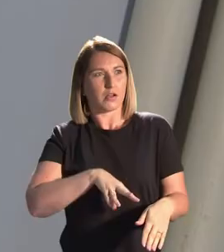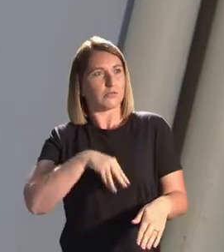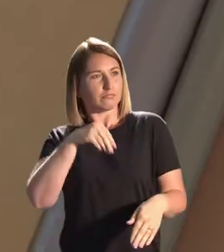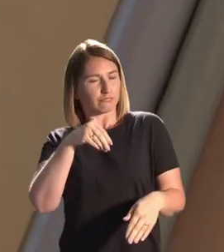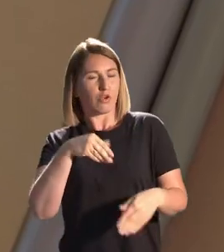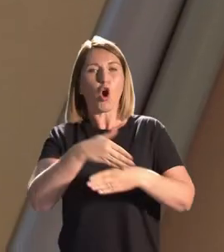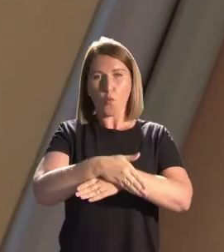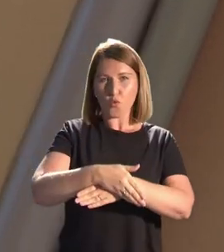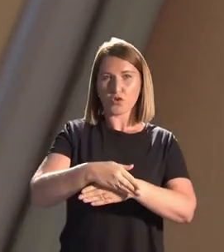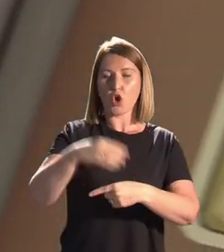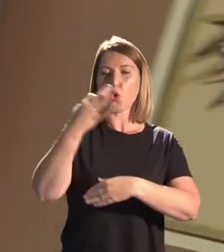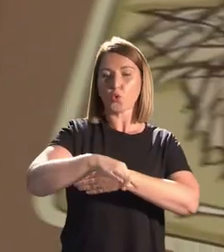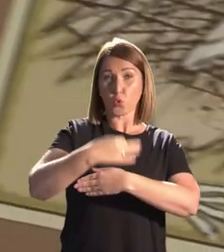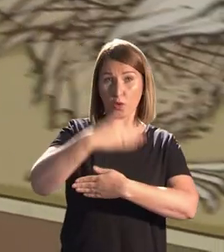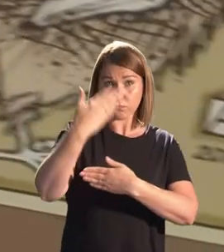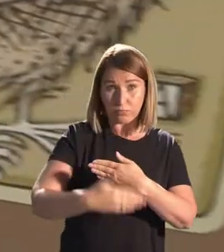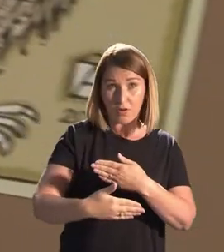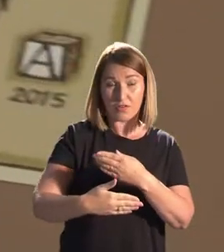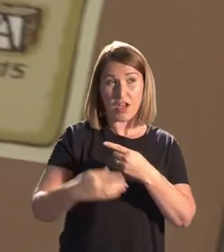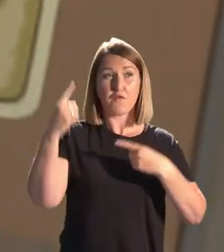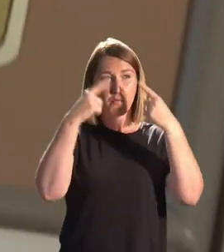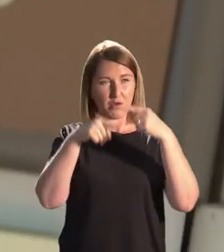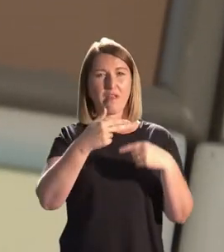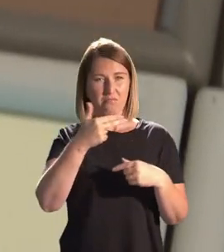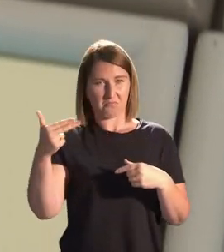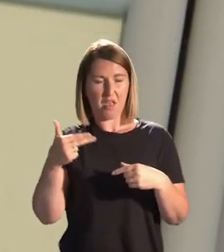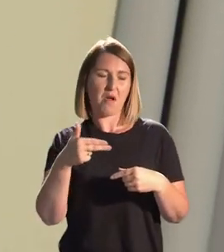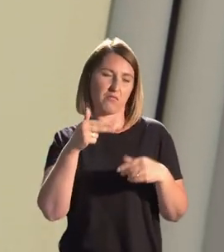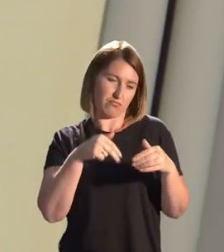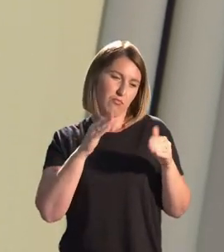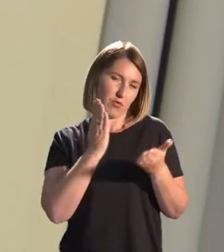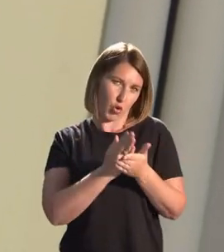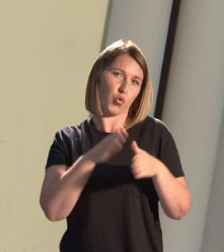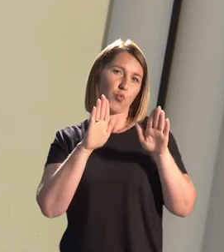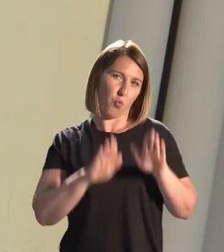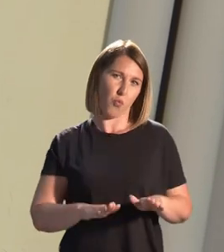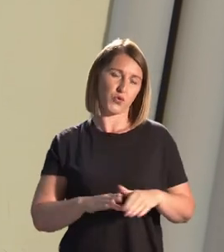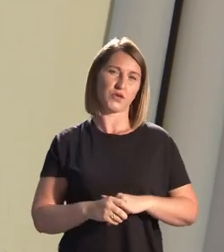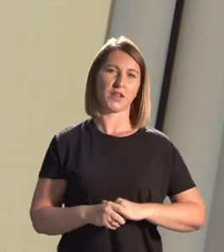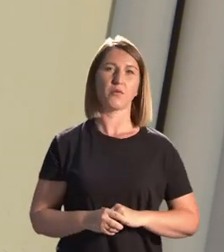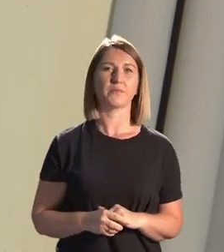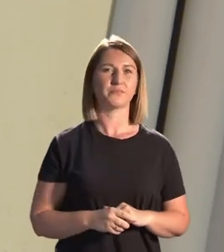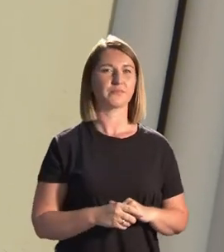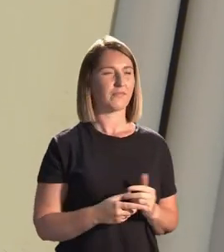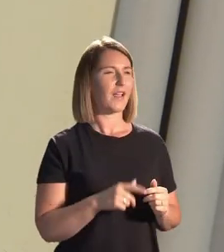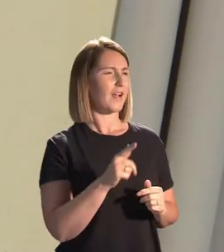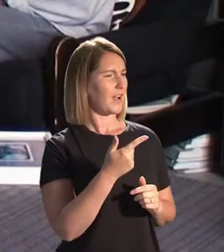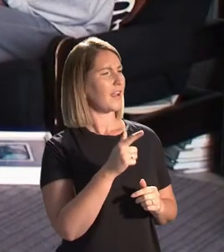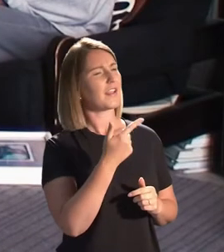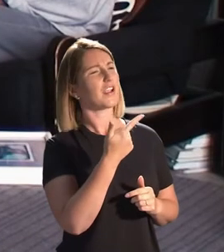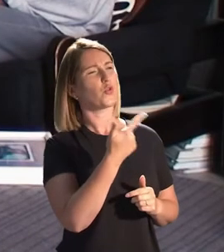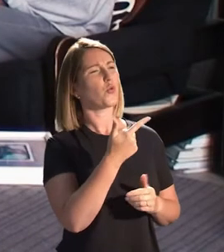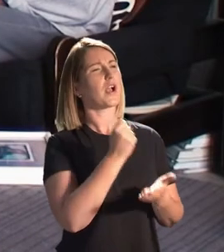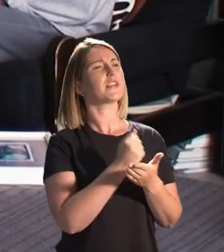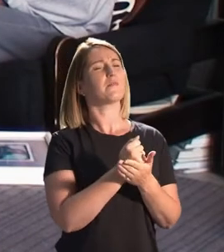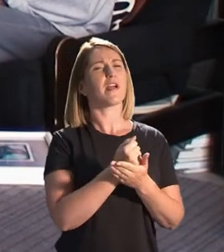po studiach jakoś tak załapałem taki temat, który na kilkadziesiąt lat. No drugi ulubiony taki motyw, no